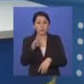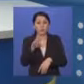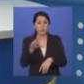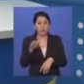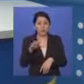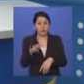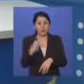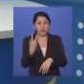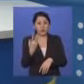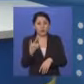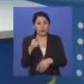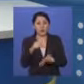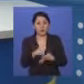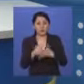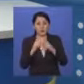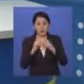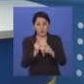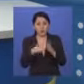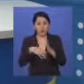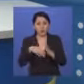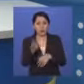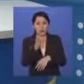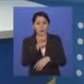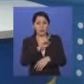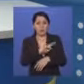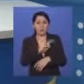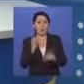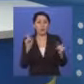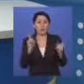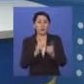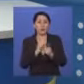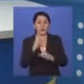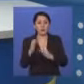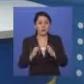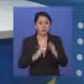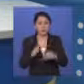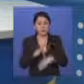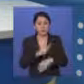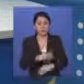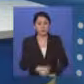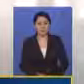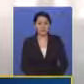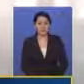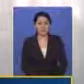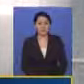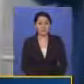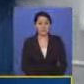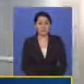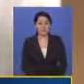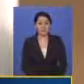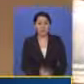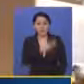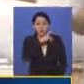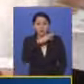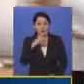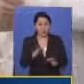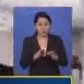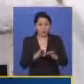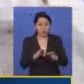мың теңге көлеміндегі сертификаттар табысталды. Үздік қызметкерлермен арна тілшісі тілдесіп қайтты. Көпсалалы